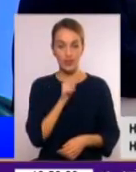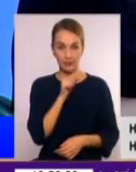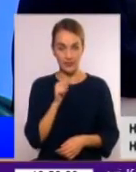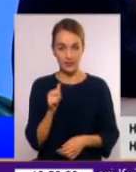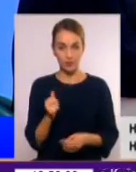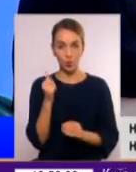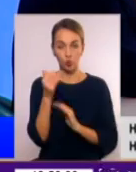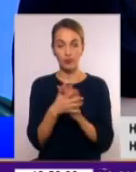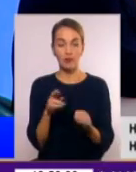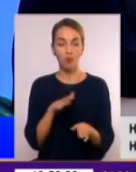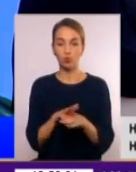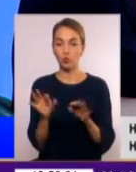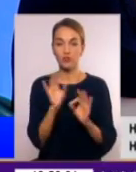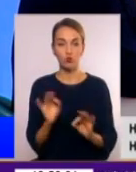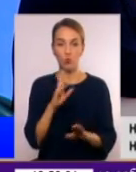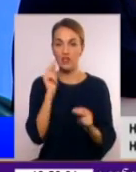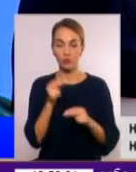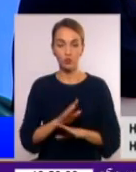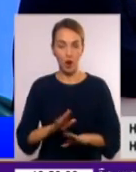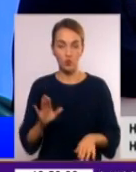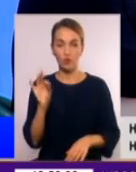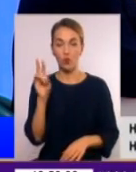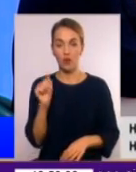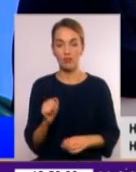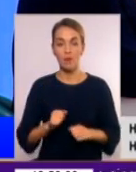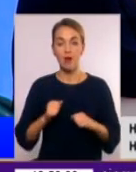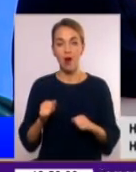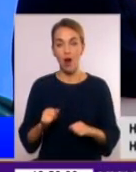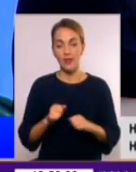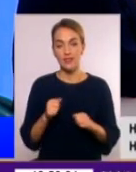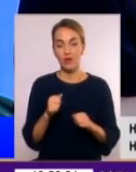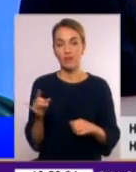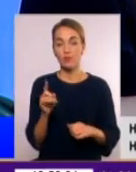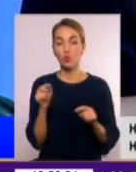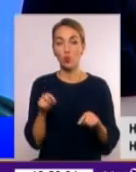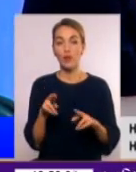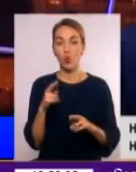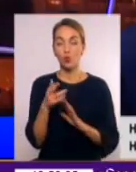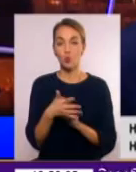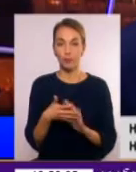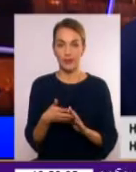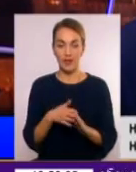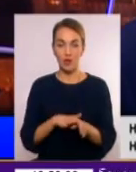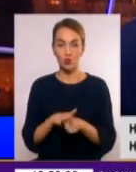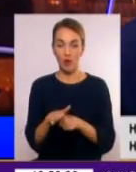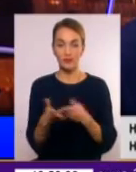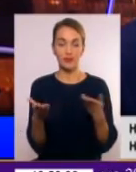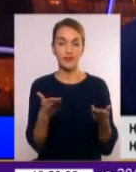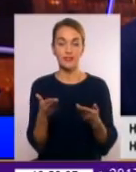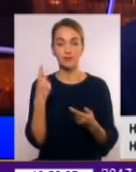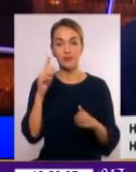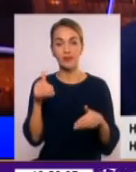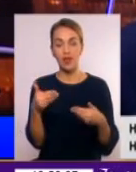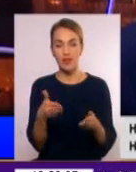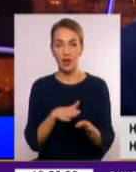Можливо, да. Розумієте? Я абсолютно нічому її не звинувачу, вона намагається, ну, в міру того, як вона розуміє, реалізувати якісь там ідеї,